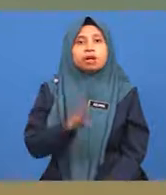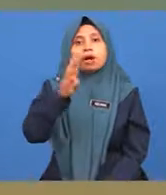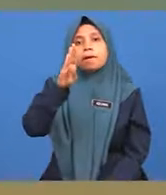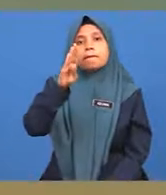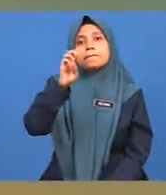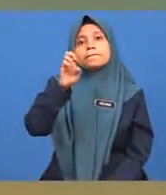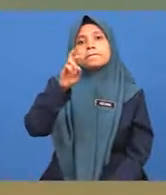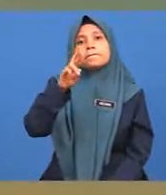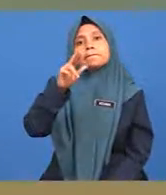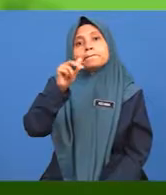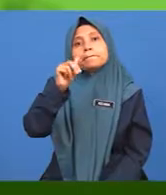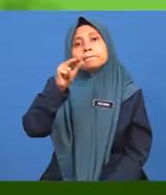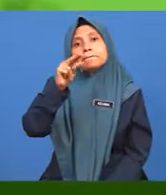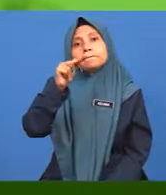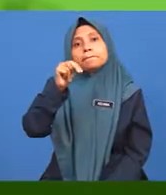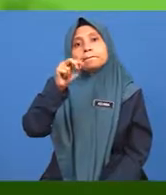Beranang.